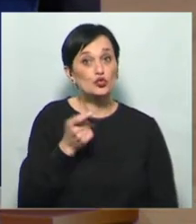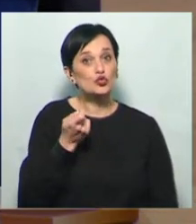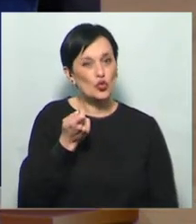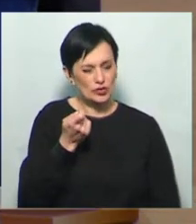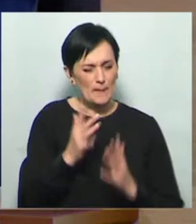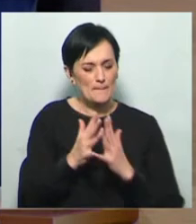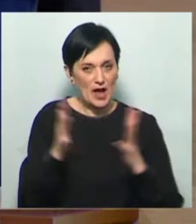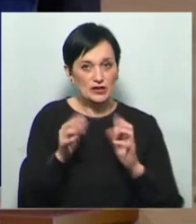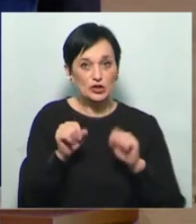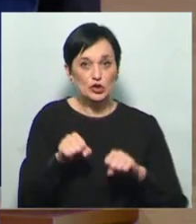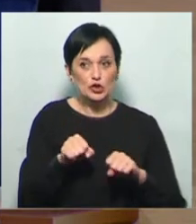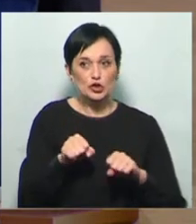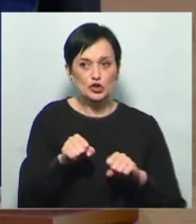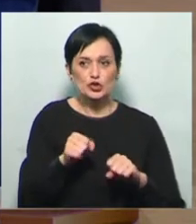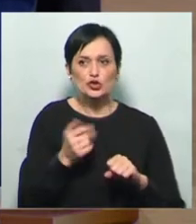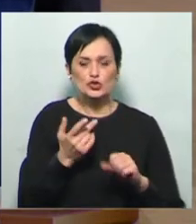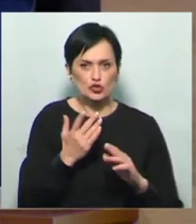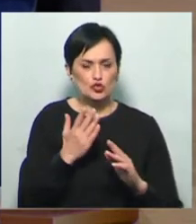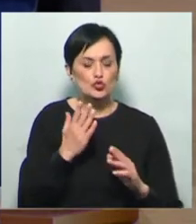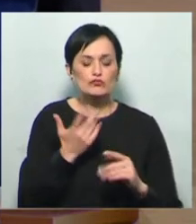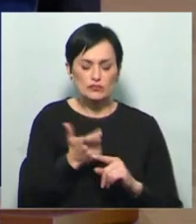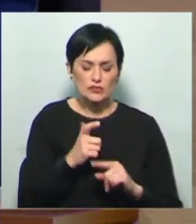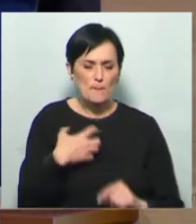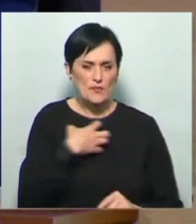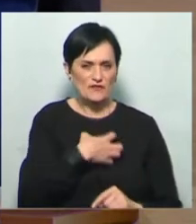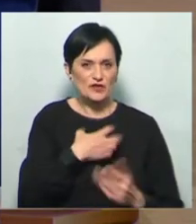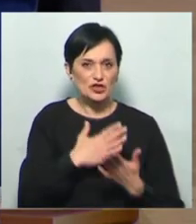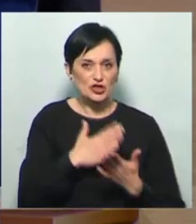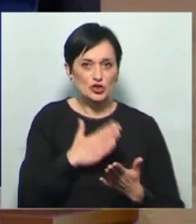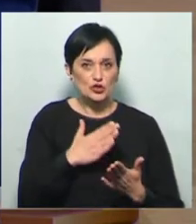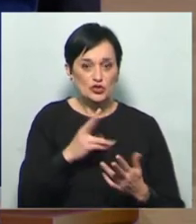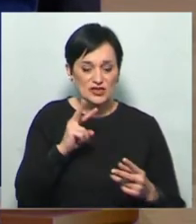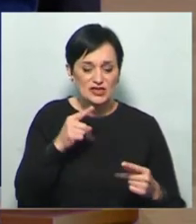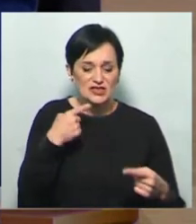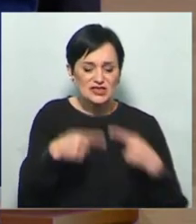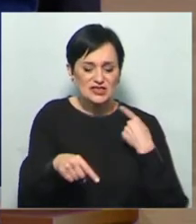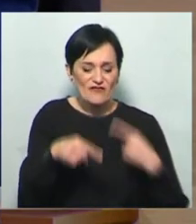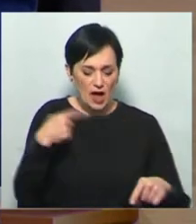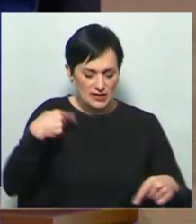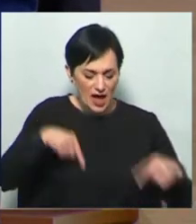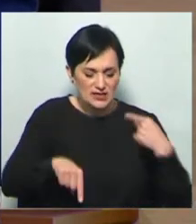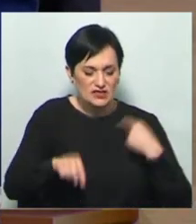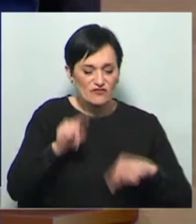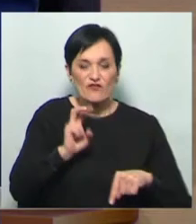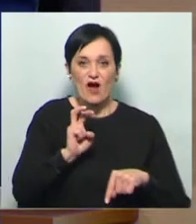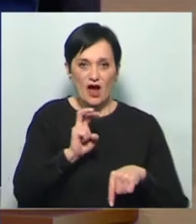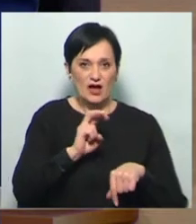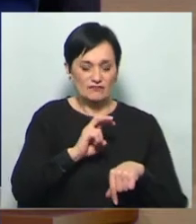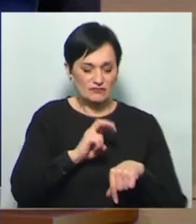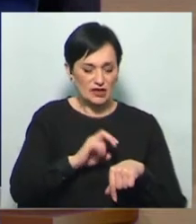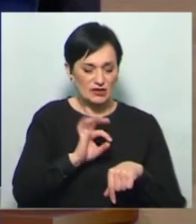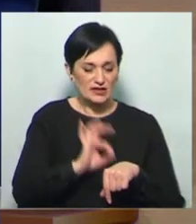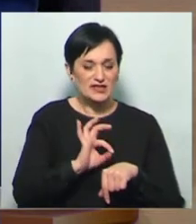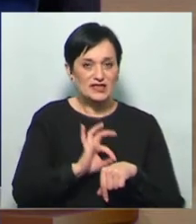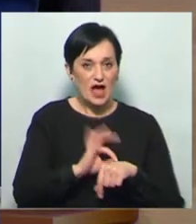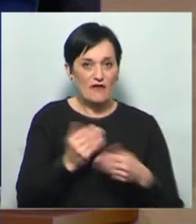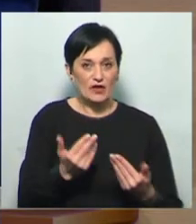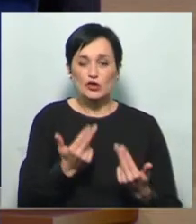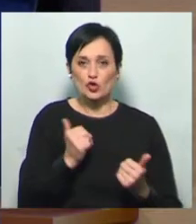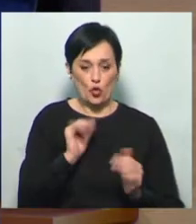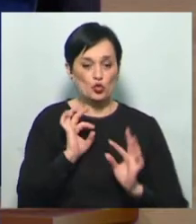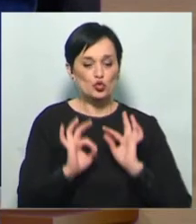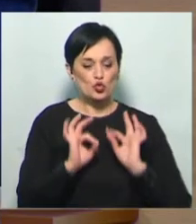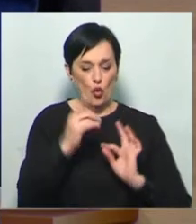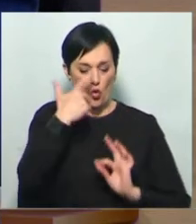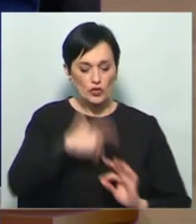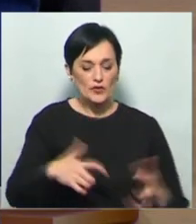მეტით. უმნიშვნელოვანესია ზოგადად სხვადასხვა დაავადების პროფილაქტიკის თვალსაზრისით და ნორმალური